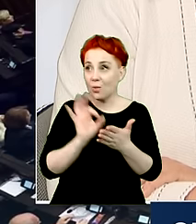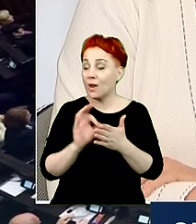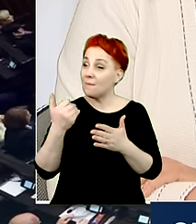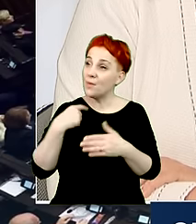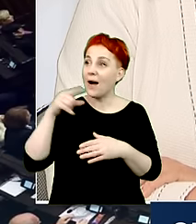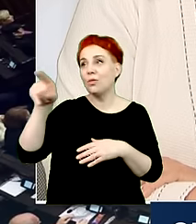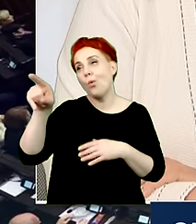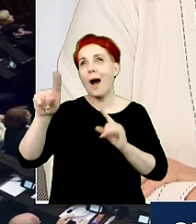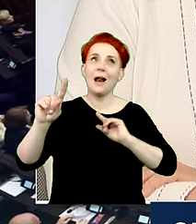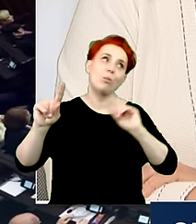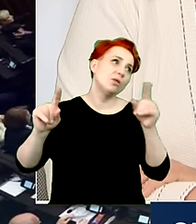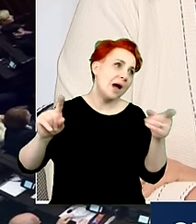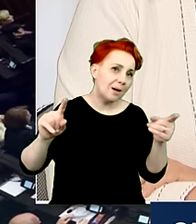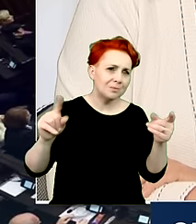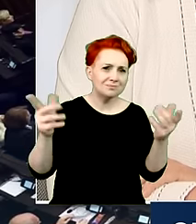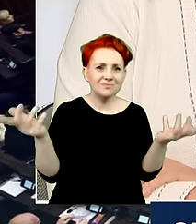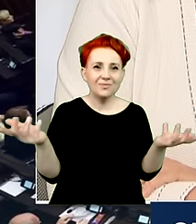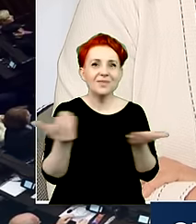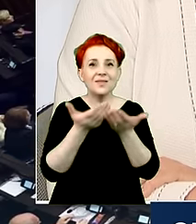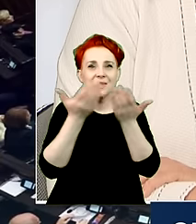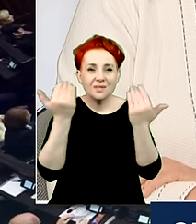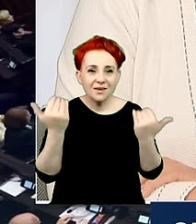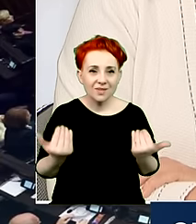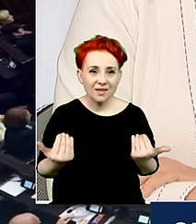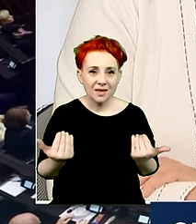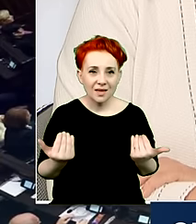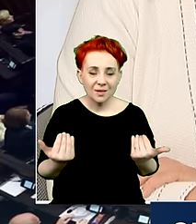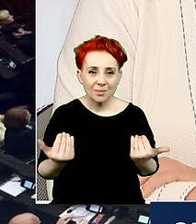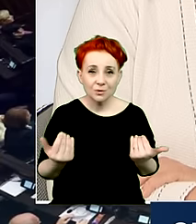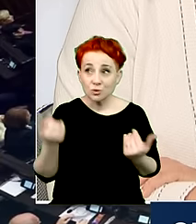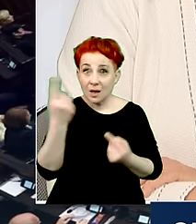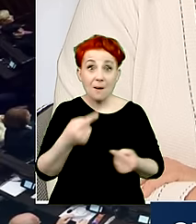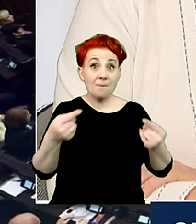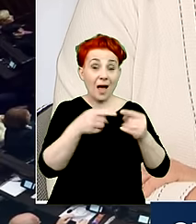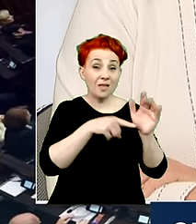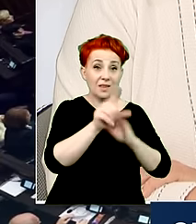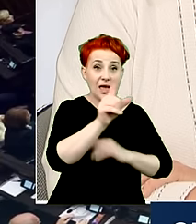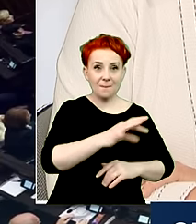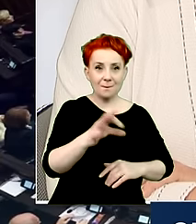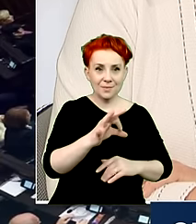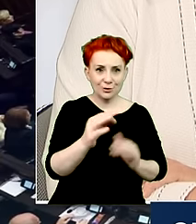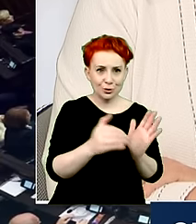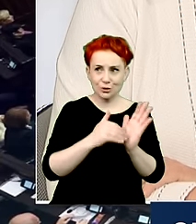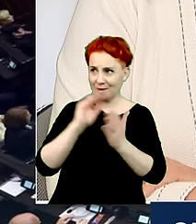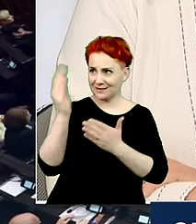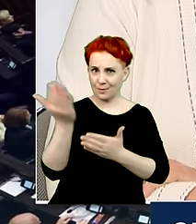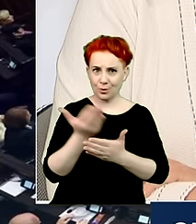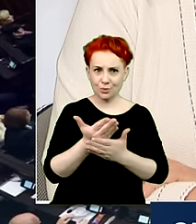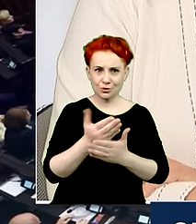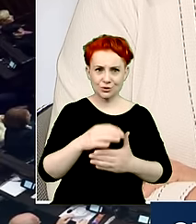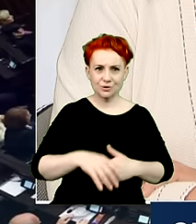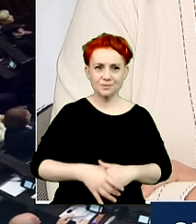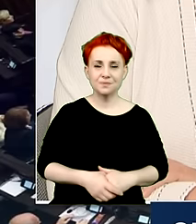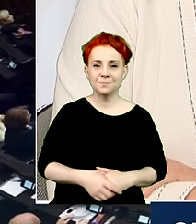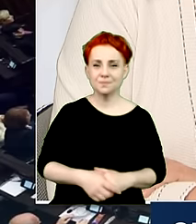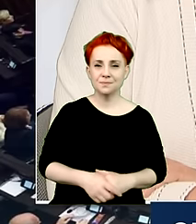jeżeli rzeczywiście bardzo pasuje, czy odpowiada linii politycznej PiSu, to należało ją zaprosić jako klub PiSowski. Ale jakiego PiSu? Przecież to ona